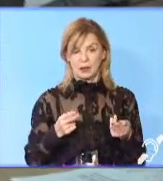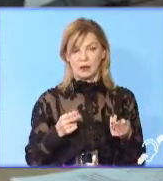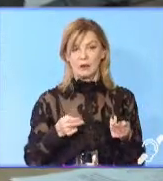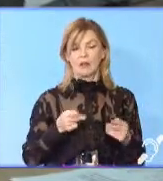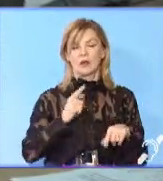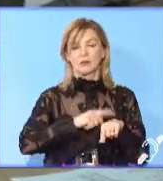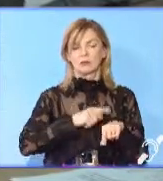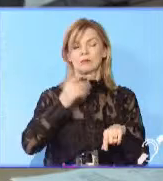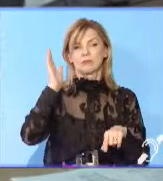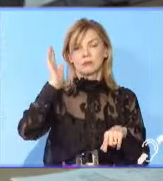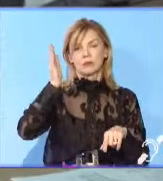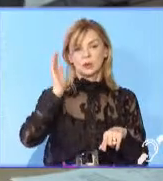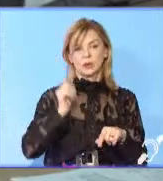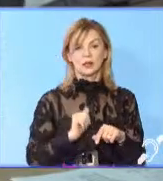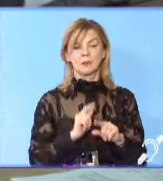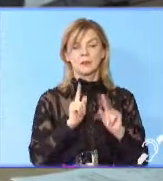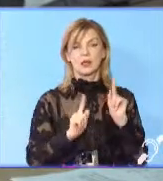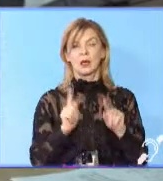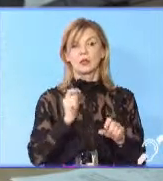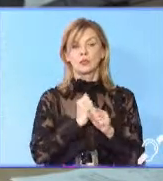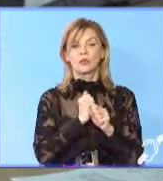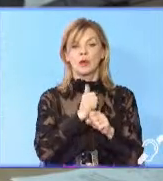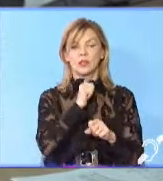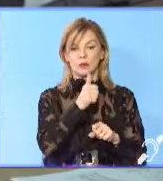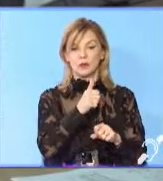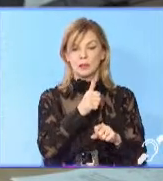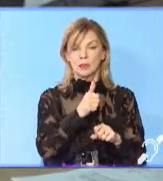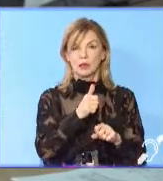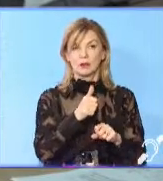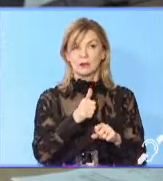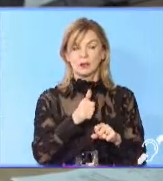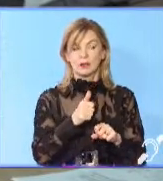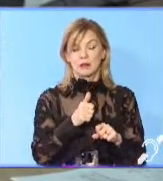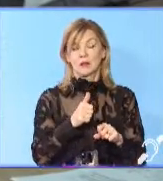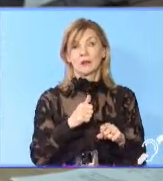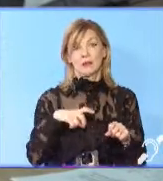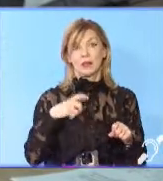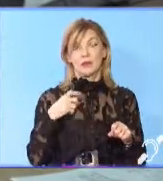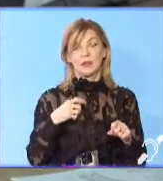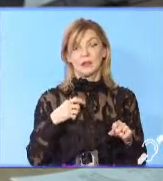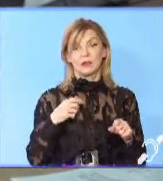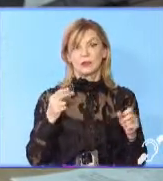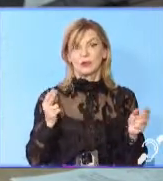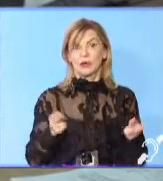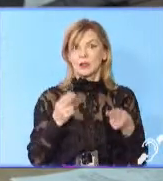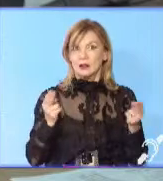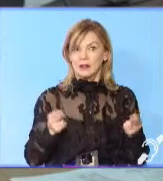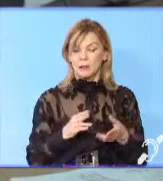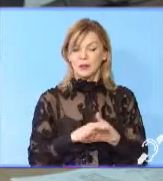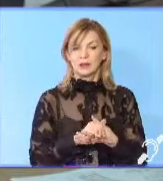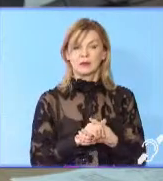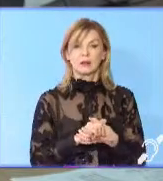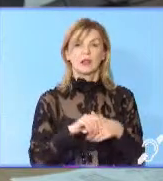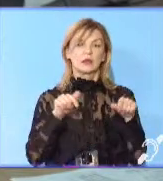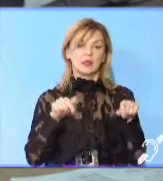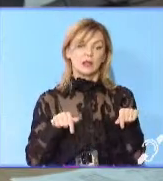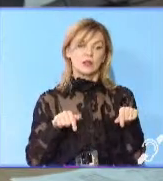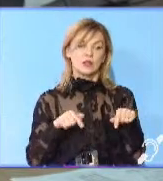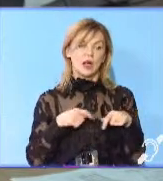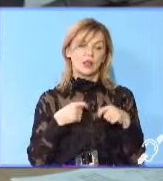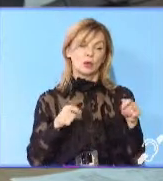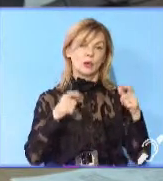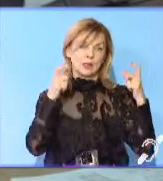alta. Dacă nu facem nimic, chiar că nu va fi foarte rapidă. De aceea,